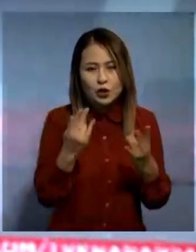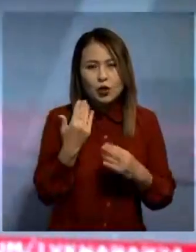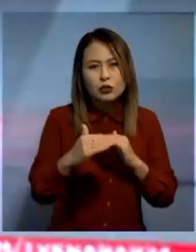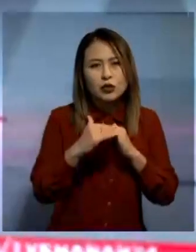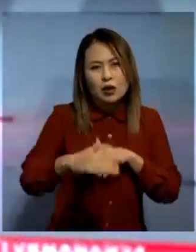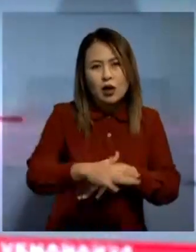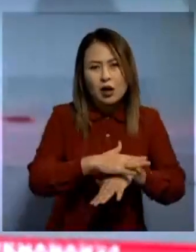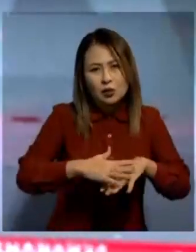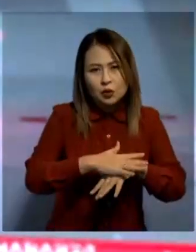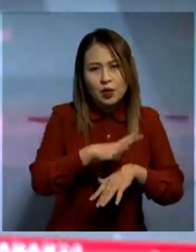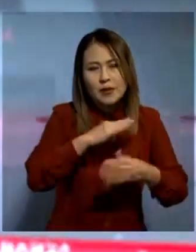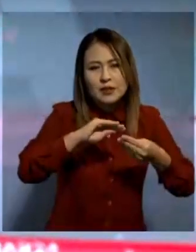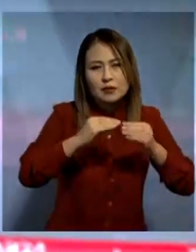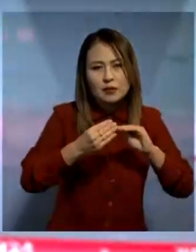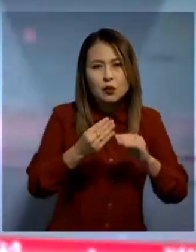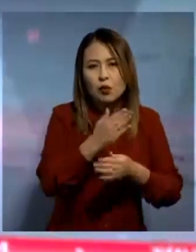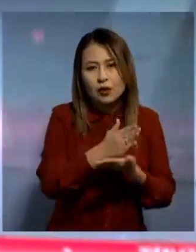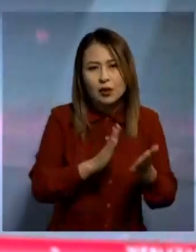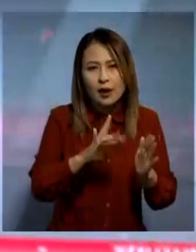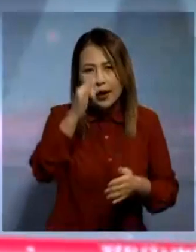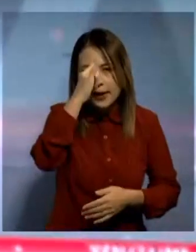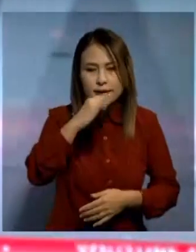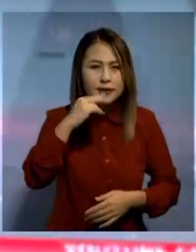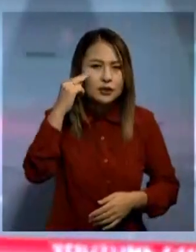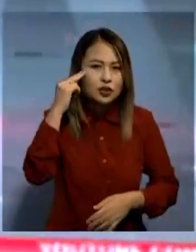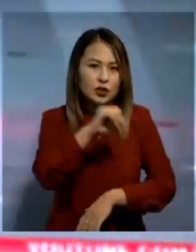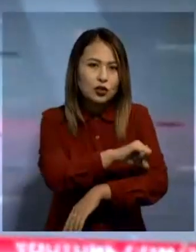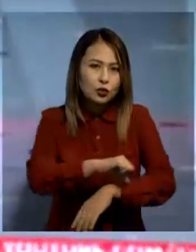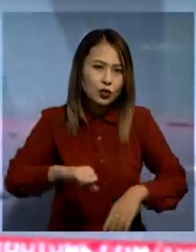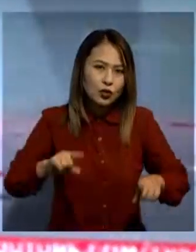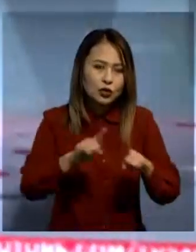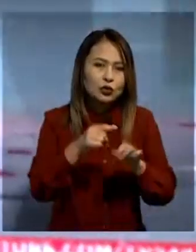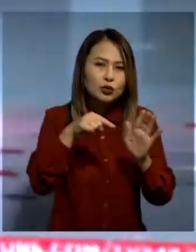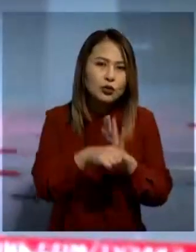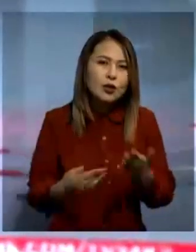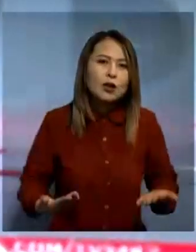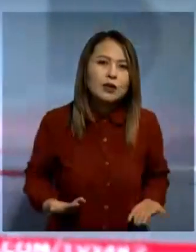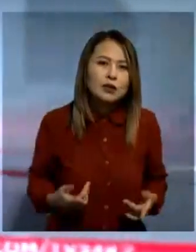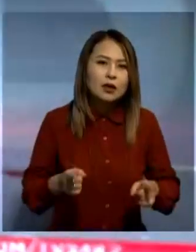қажет. Бұл жергілікті халық көтерген мәселенің бір бөлігі ғана. Қазақтай шекарасы өтімінде тұрған